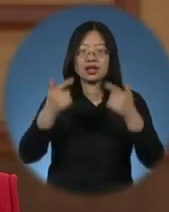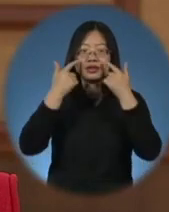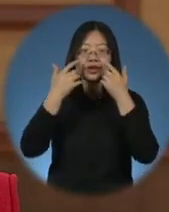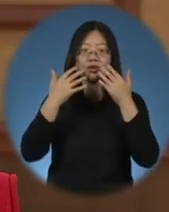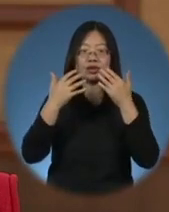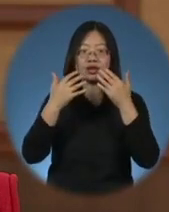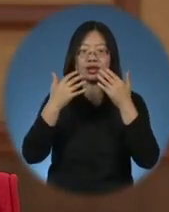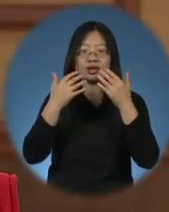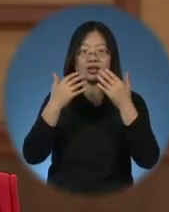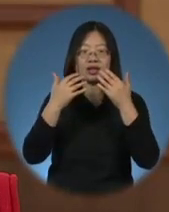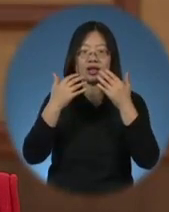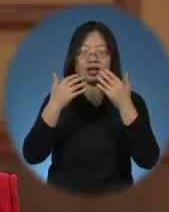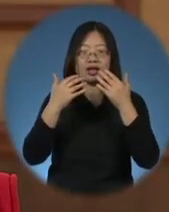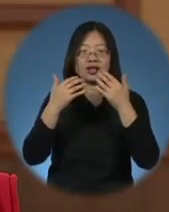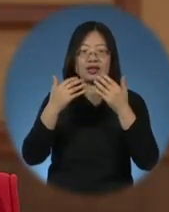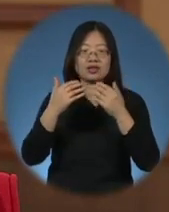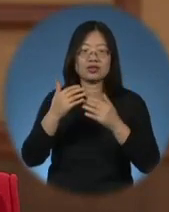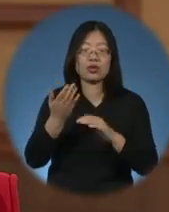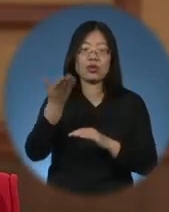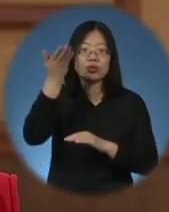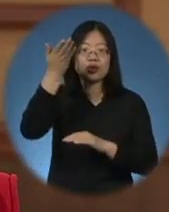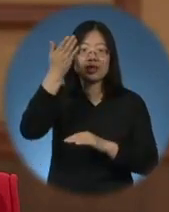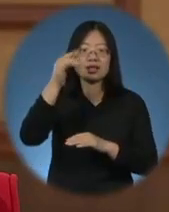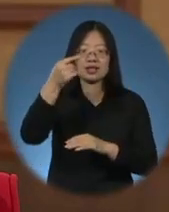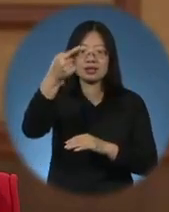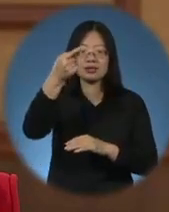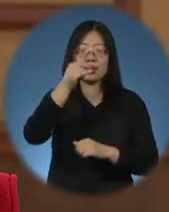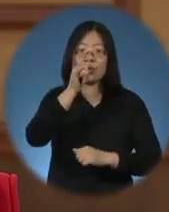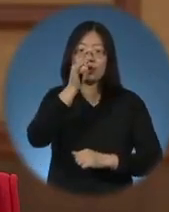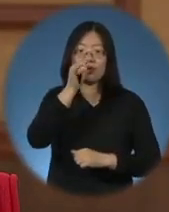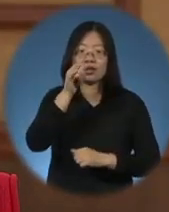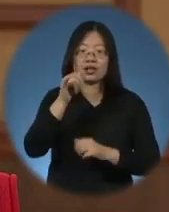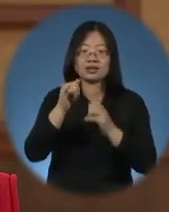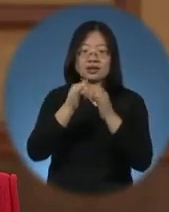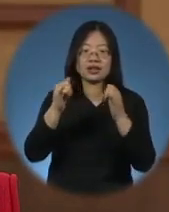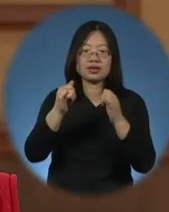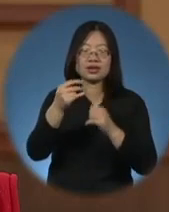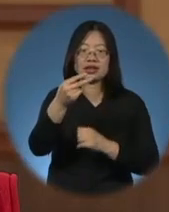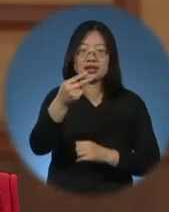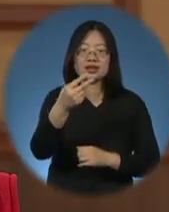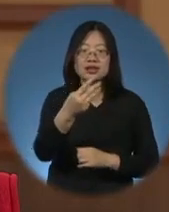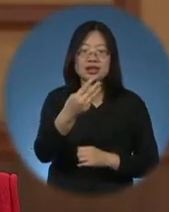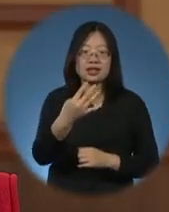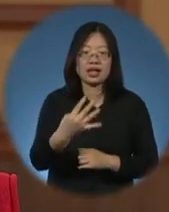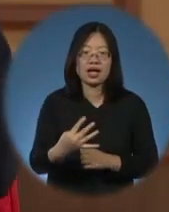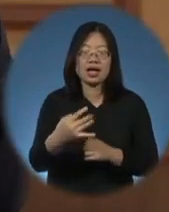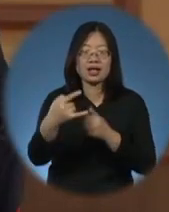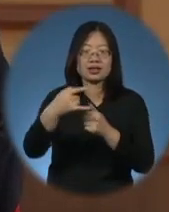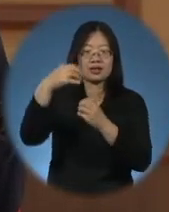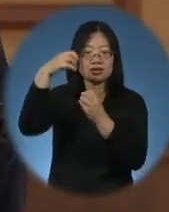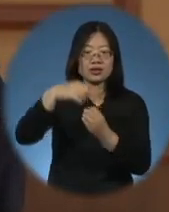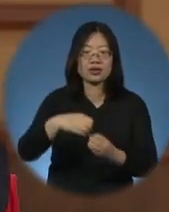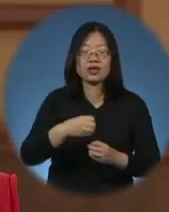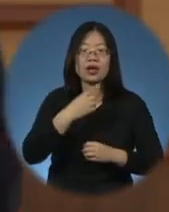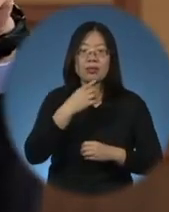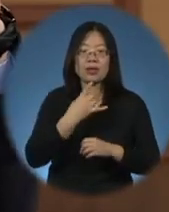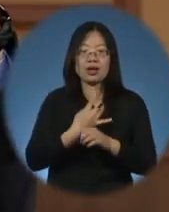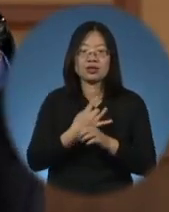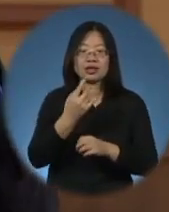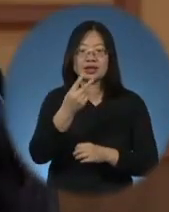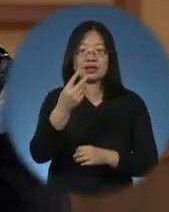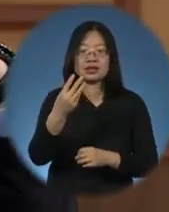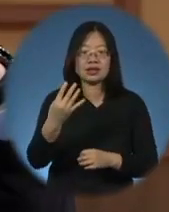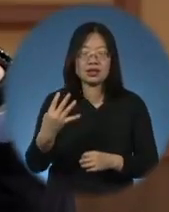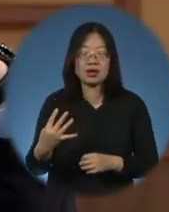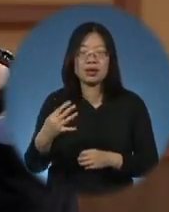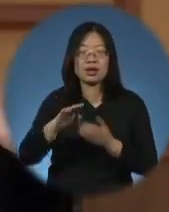정확한 상명하복 구조라고 하잖아요. 맨 위에 1번이 있고 그 사람은 아래 2, 3, 4번한테 얘기를 전달하기만 하고 2, 3, 4번